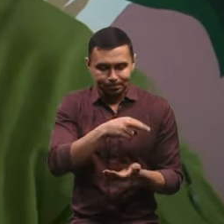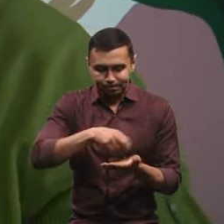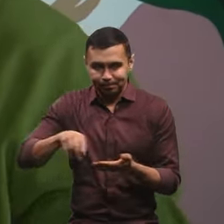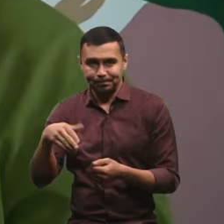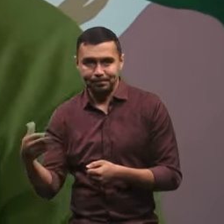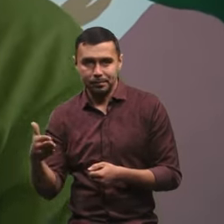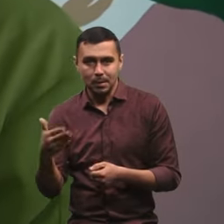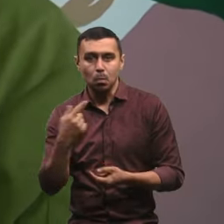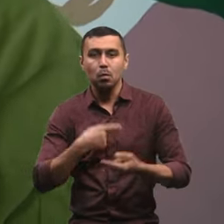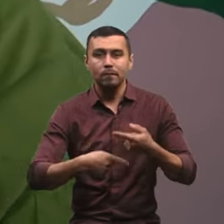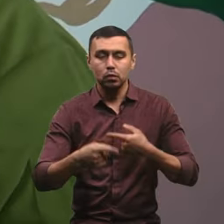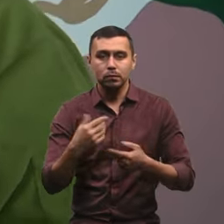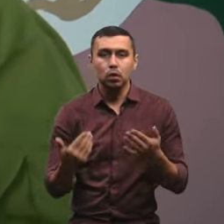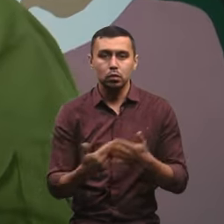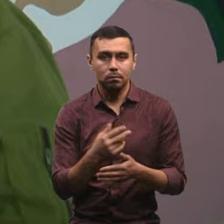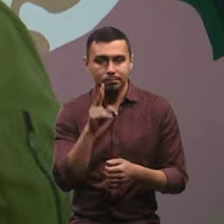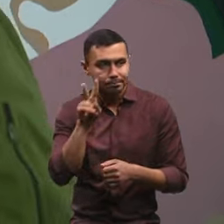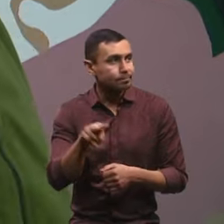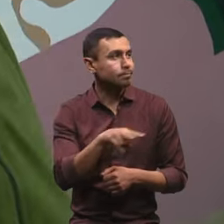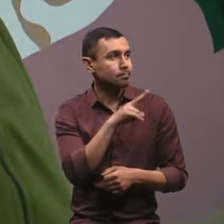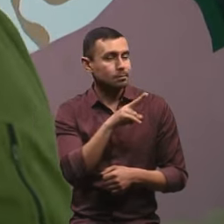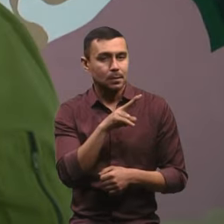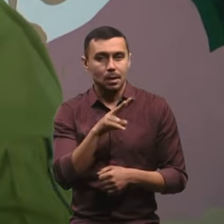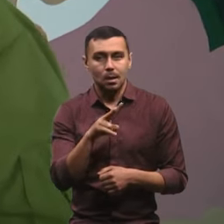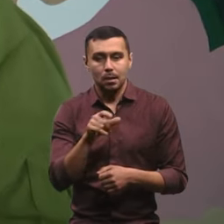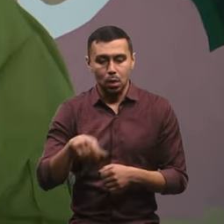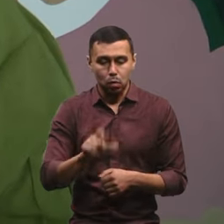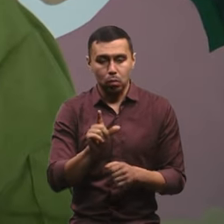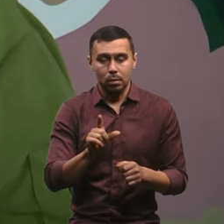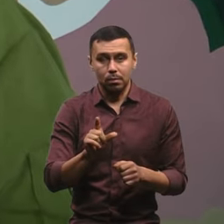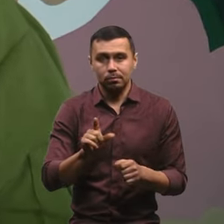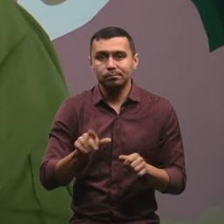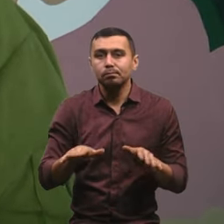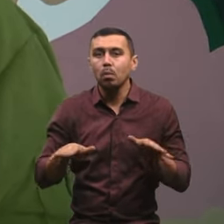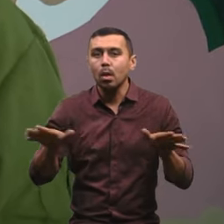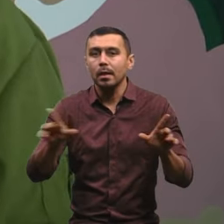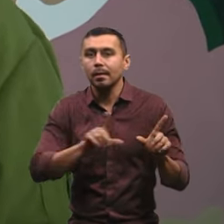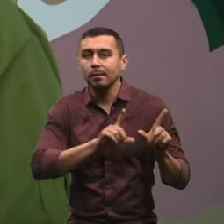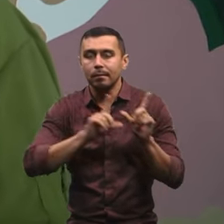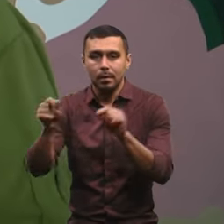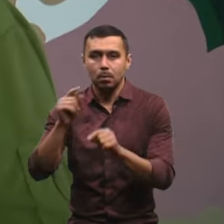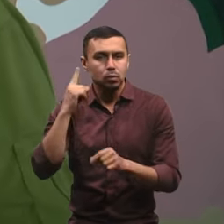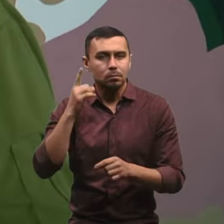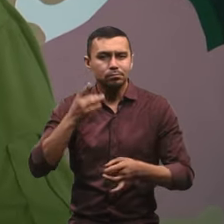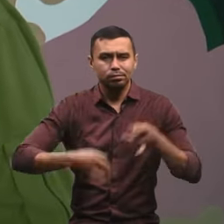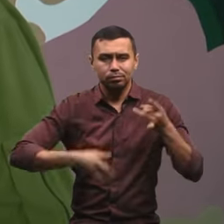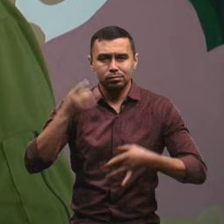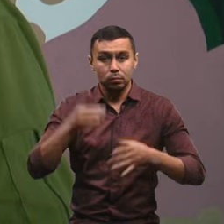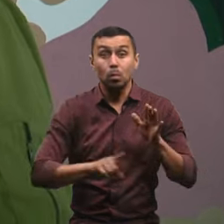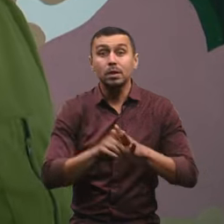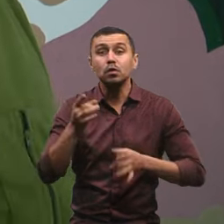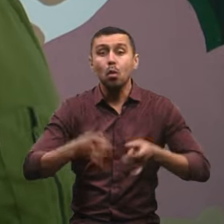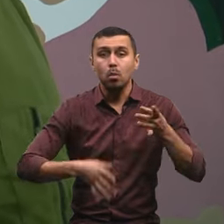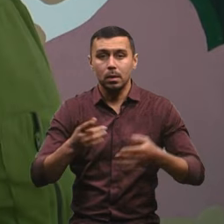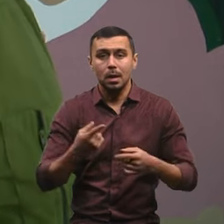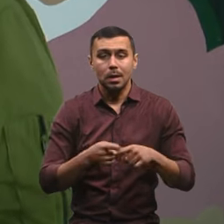тоді вернувся, знову на нас подивився, і тоді тако на другий раз і полетів. Ми чуємо бах-бах-бах, і він полетів, почався обстріл.